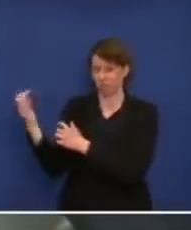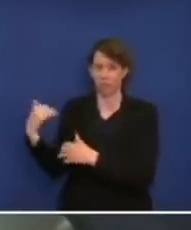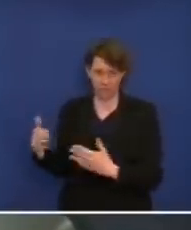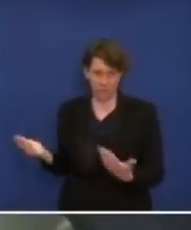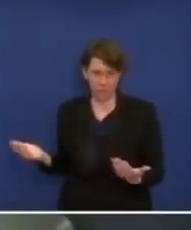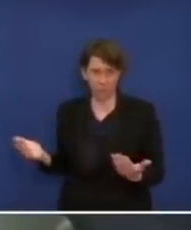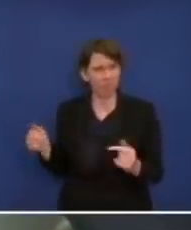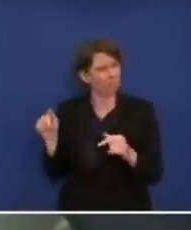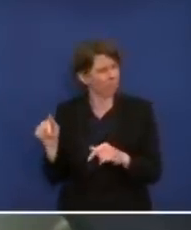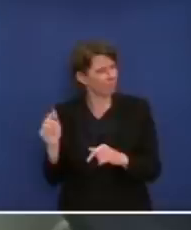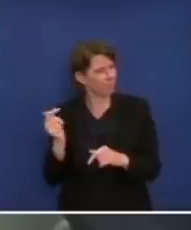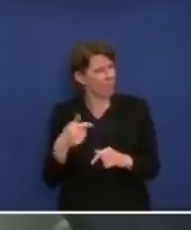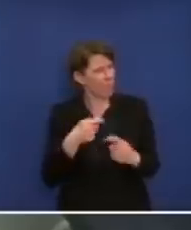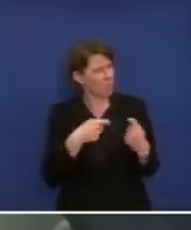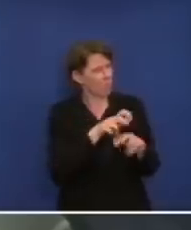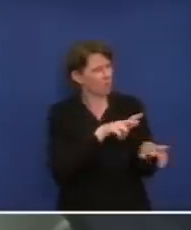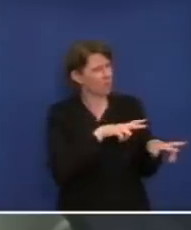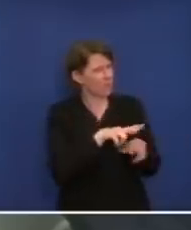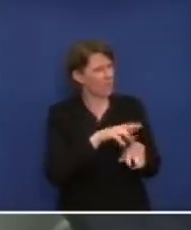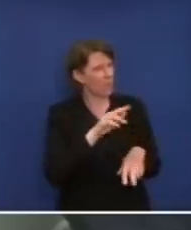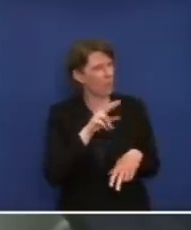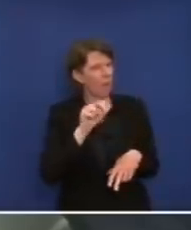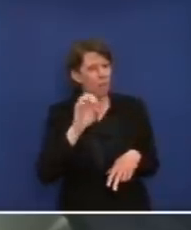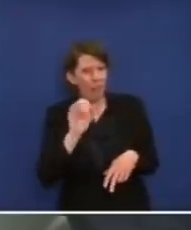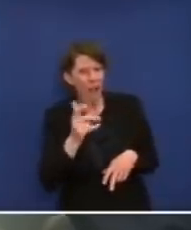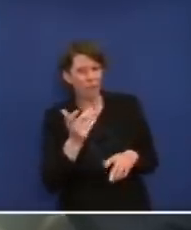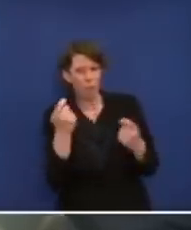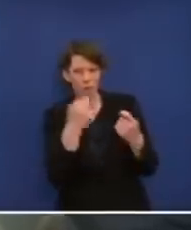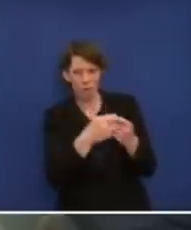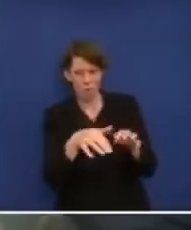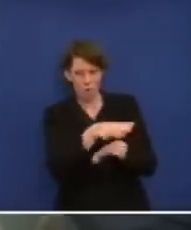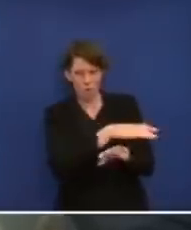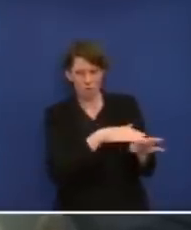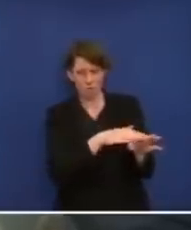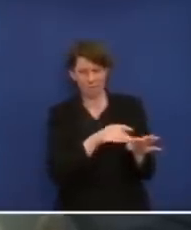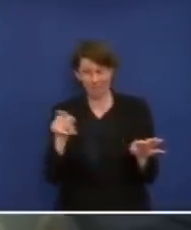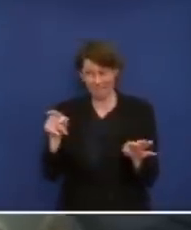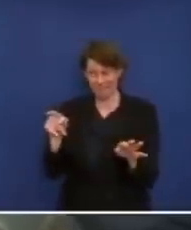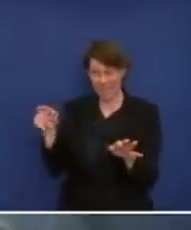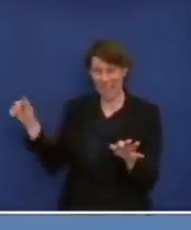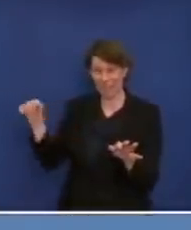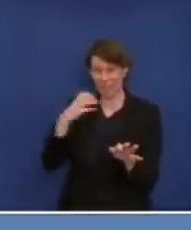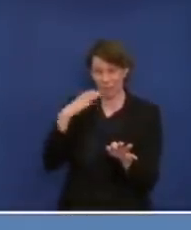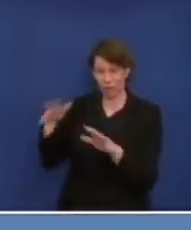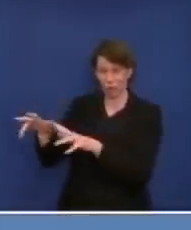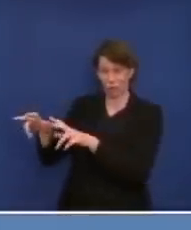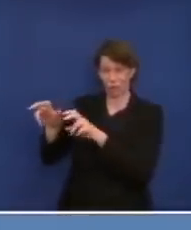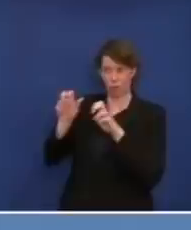wie auch die NATO-Verbündeten vielleicht ihre Abzugspläne für Afghanistan noch mal überdenken sollten?